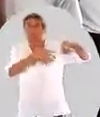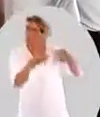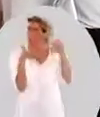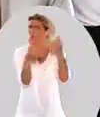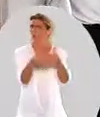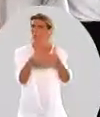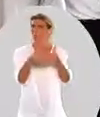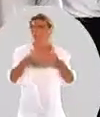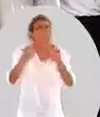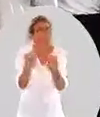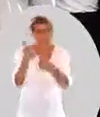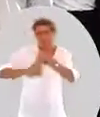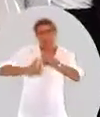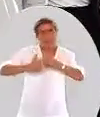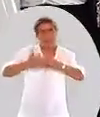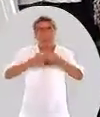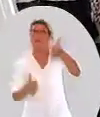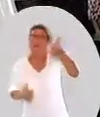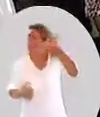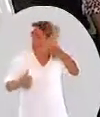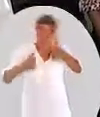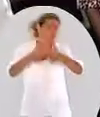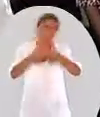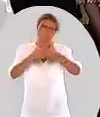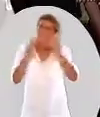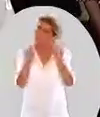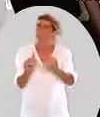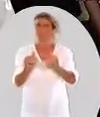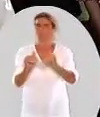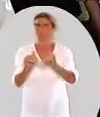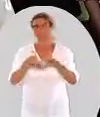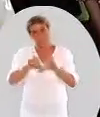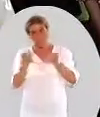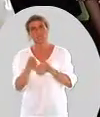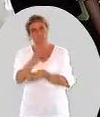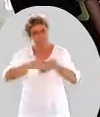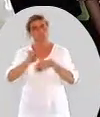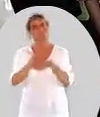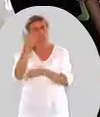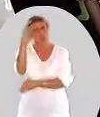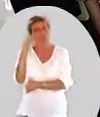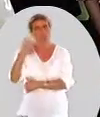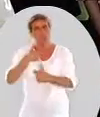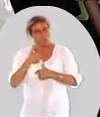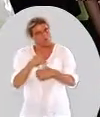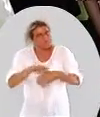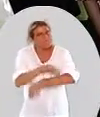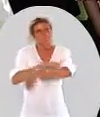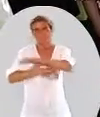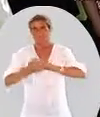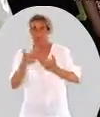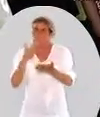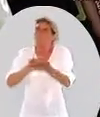la compétition et ne pas décrocher l'équipe régionale dont vous attendez beaucoup saura se montrer